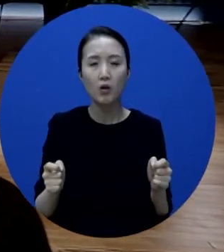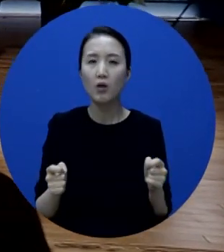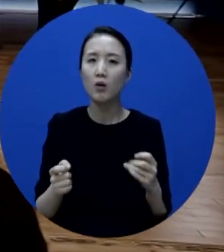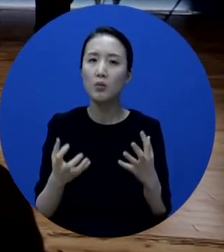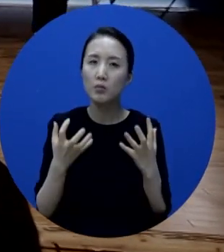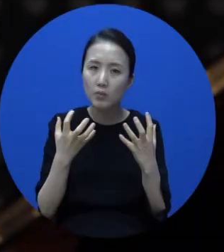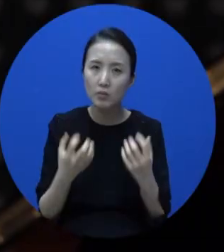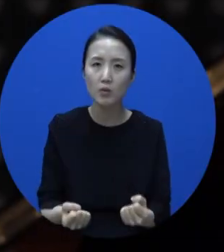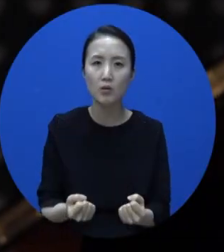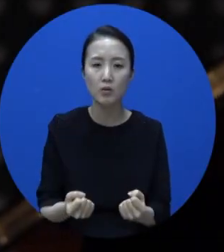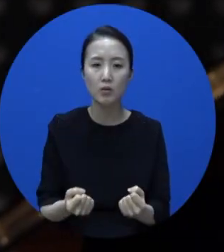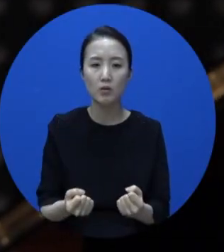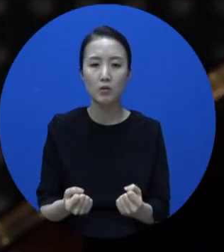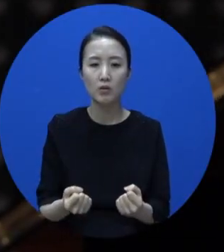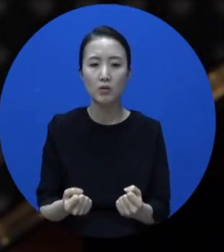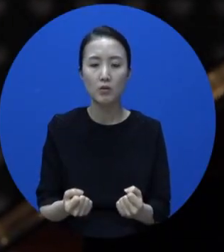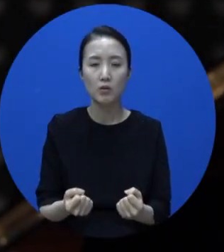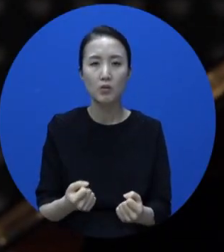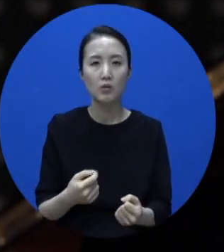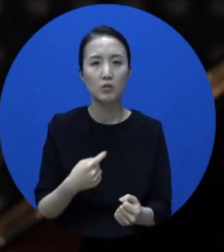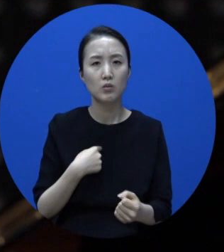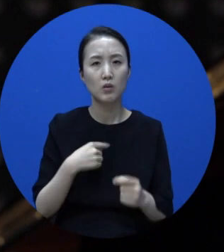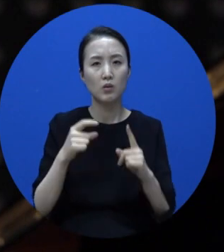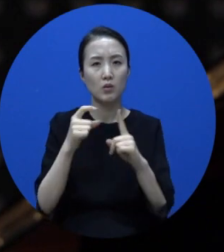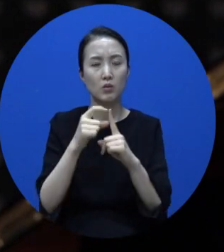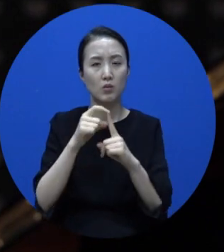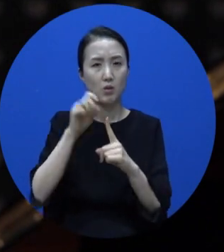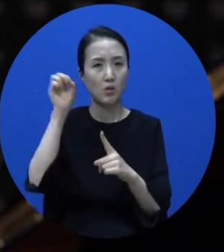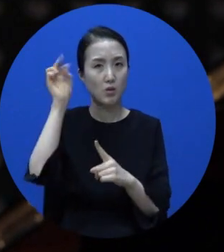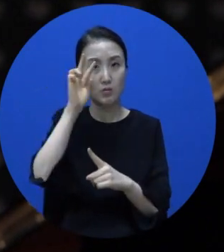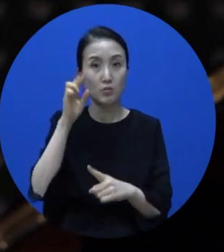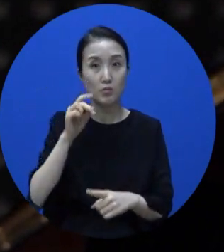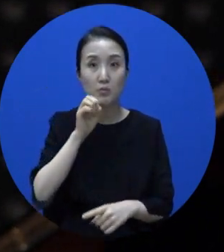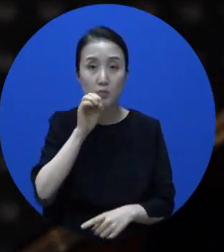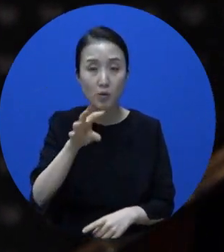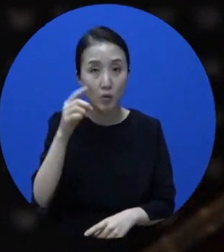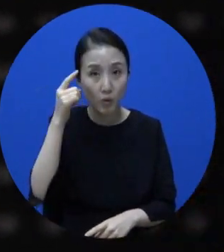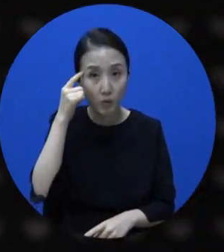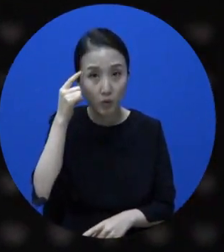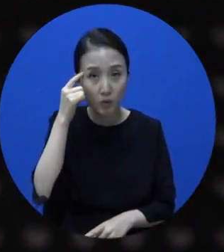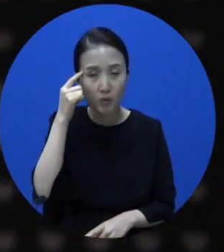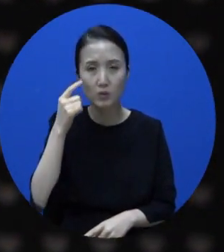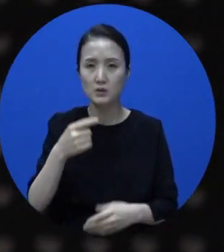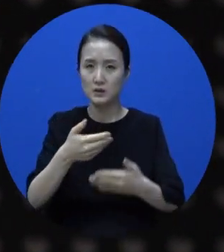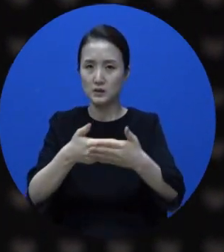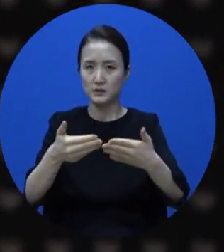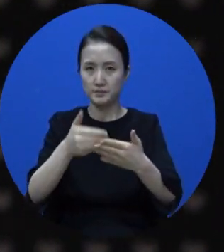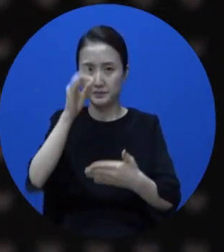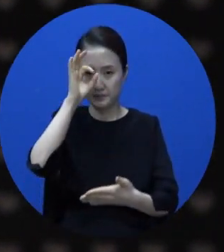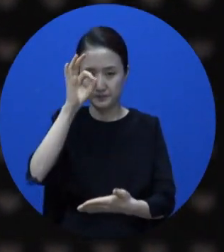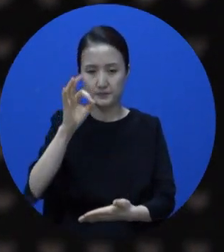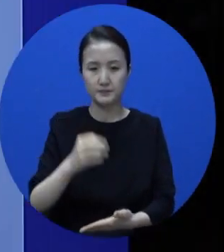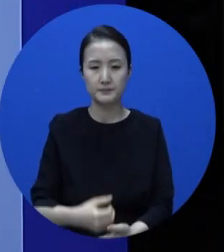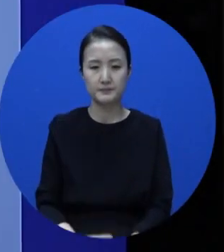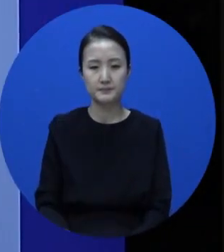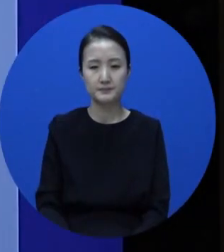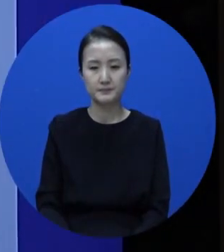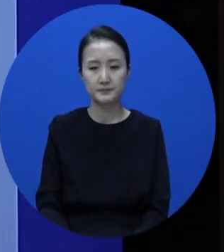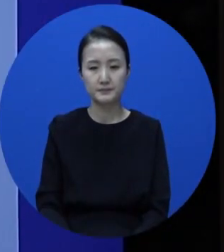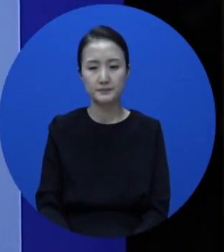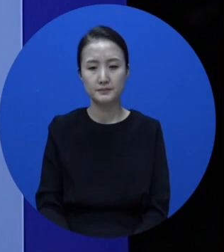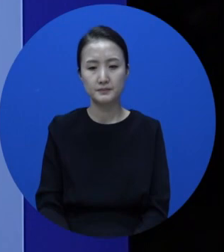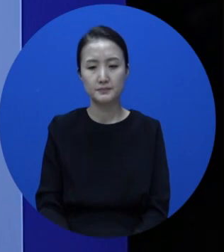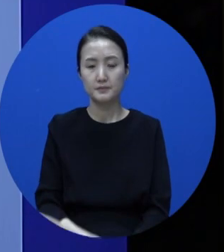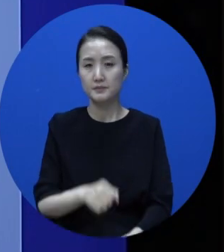그런데 제 왜 갑자기 고령화를 강조 하냐면 다시 그래프로 돌아가 보십시다 그래프를 보시면 가장